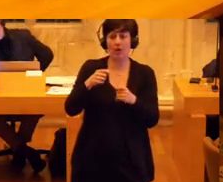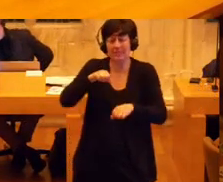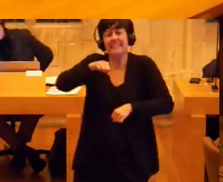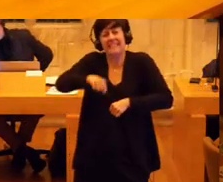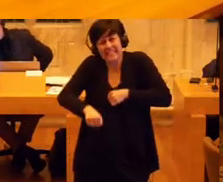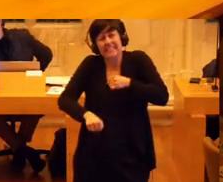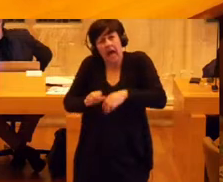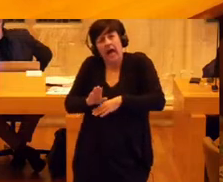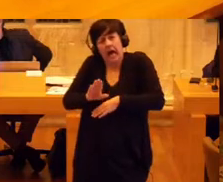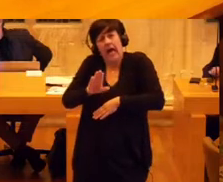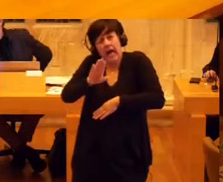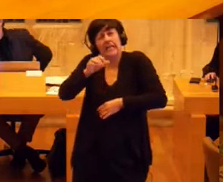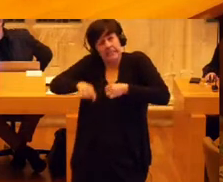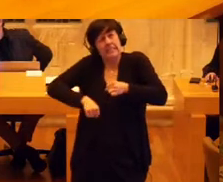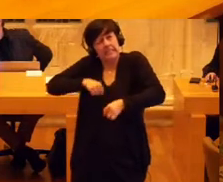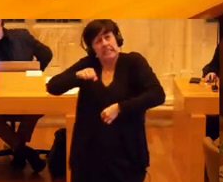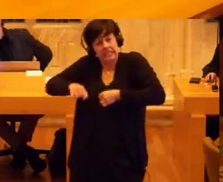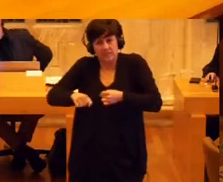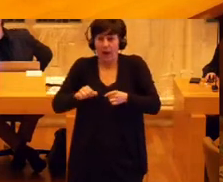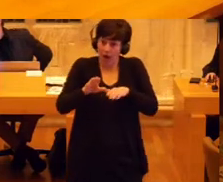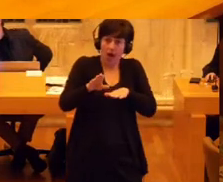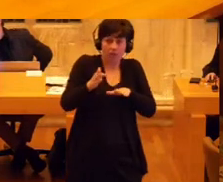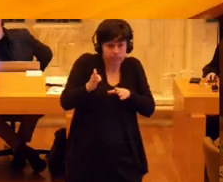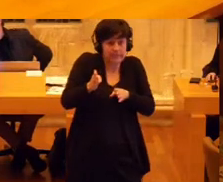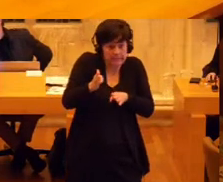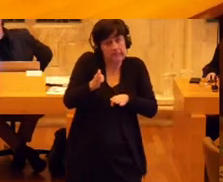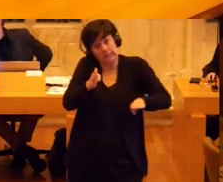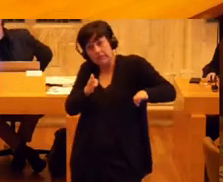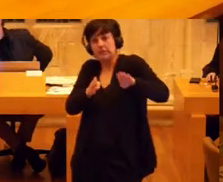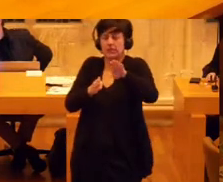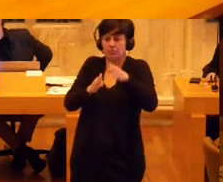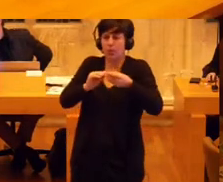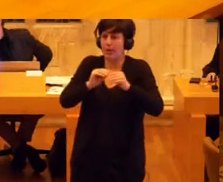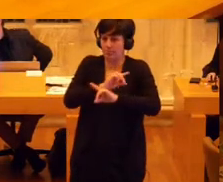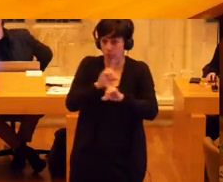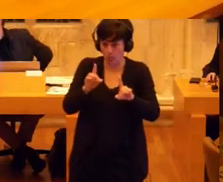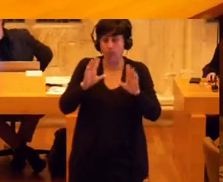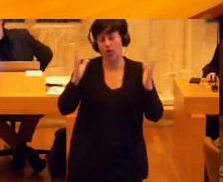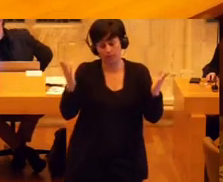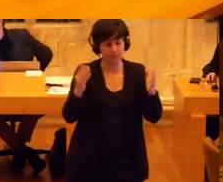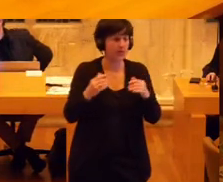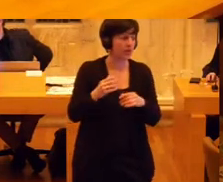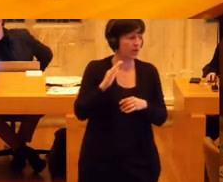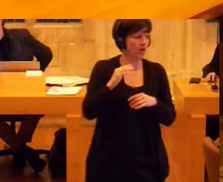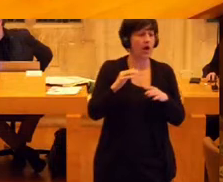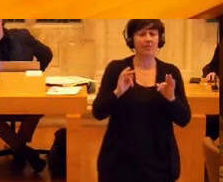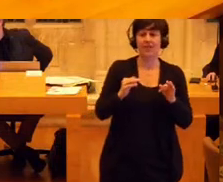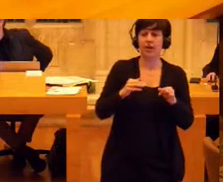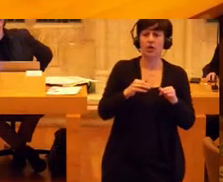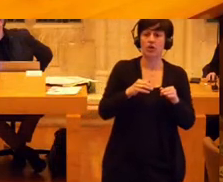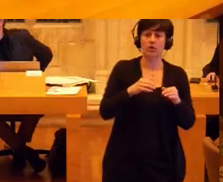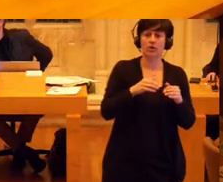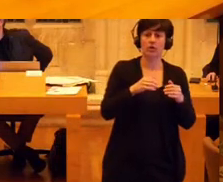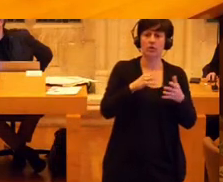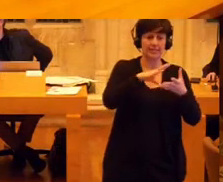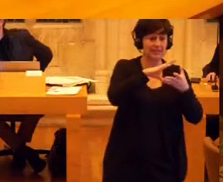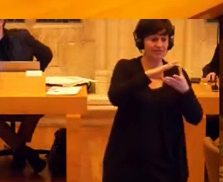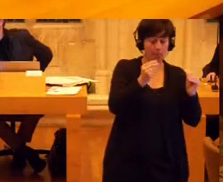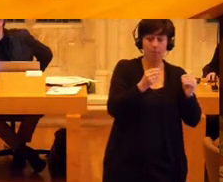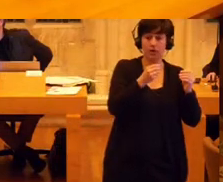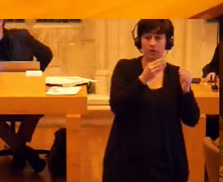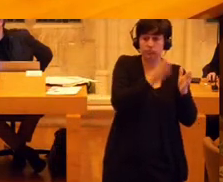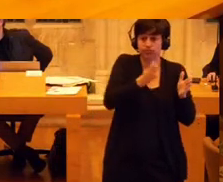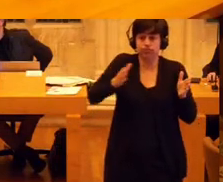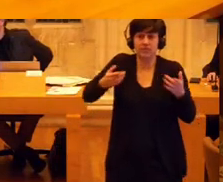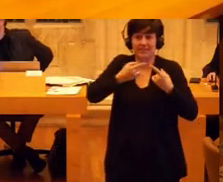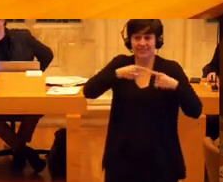On requalifie bien sûr l'ensemble de la rue avec des séparations entre les modes, puisqu'on a à la fois un enrobé